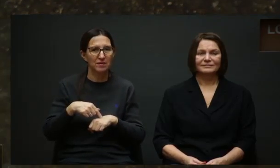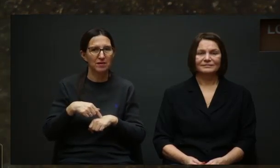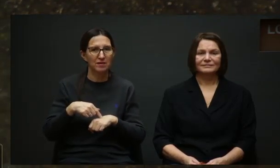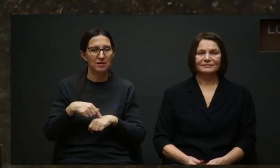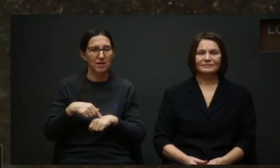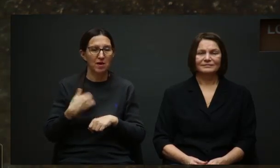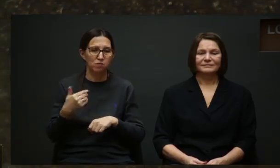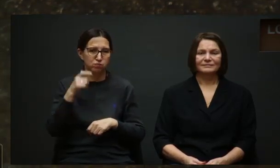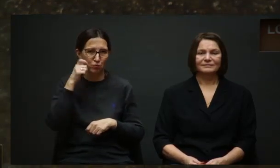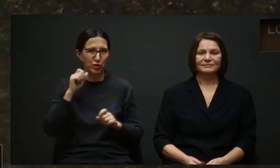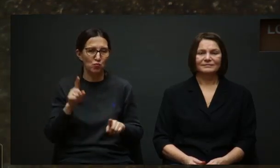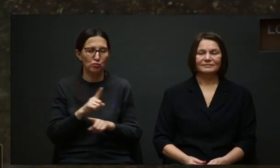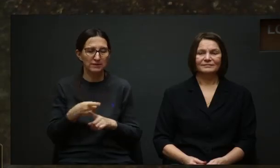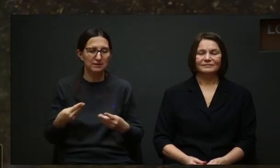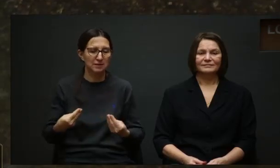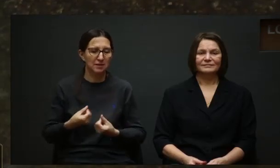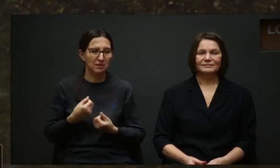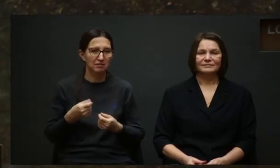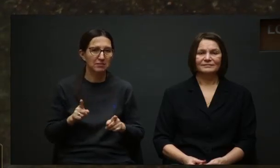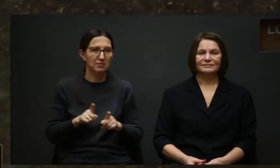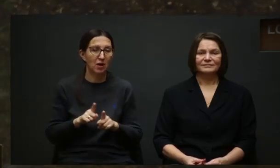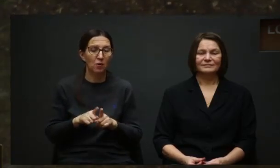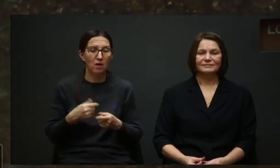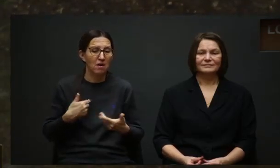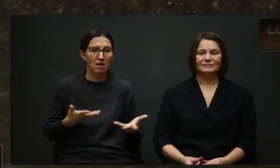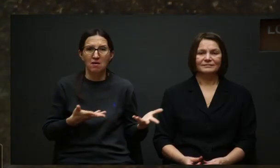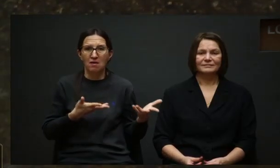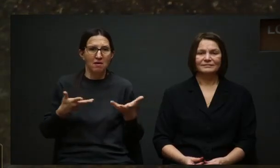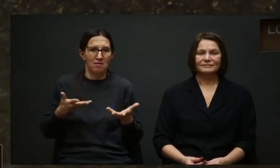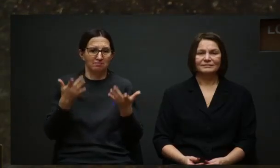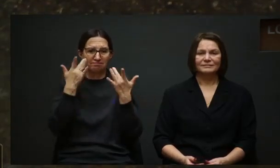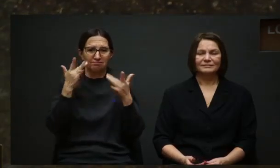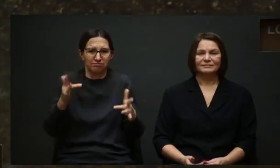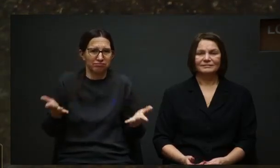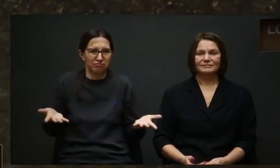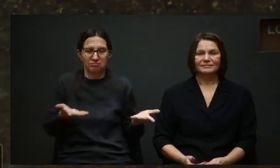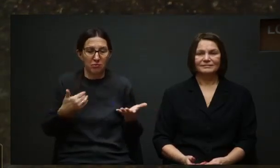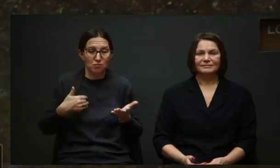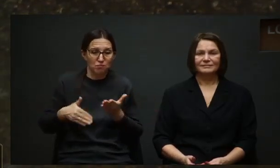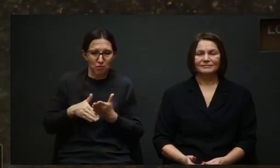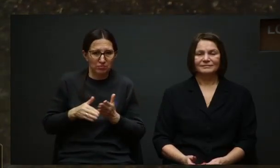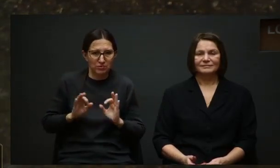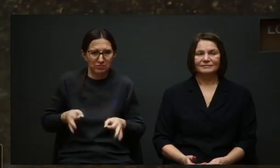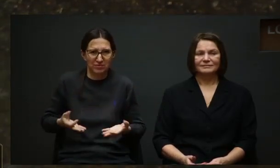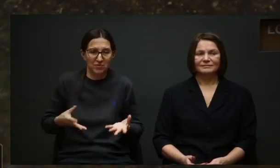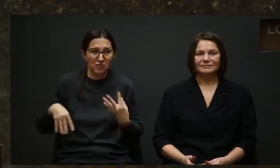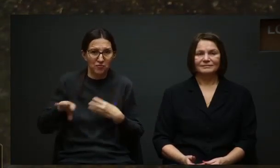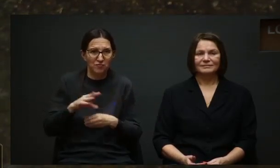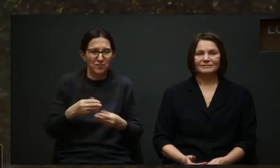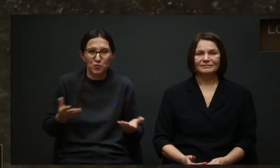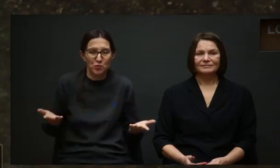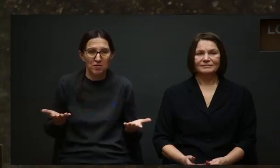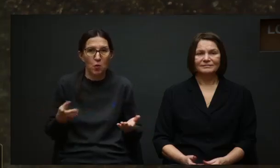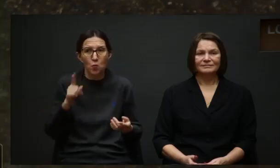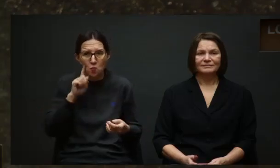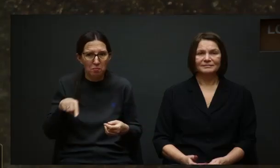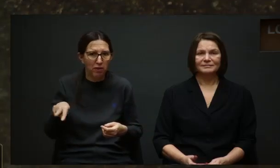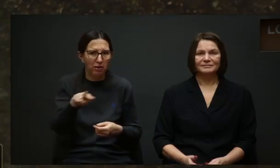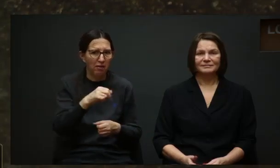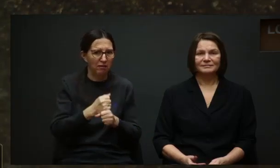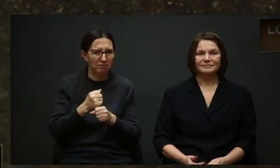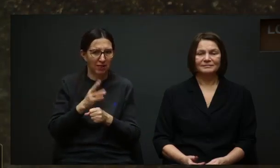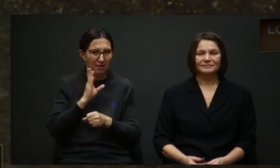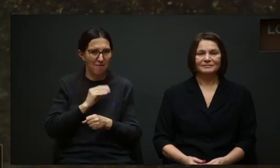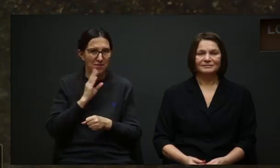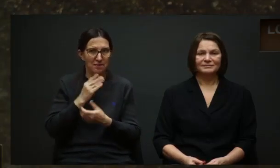от Пушкинского музея, это какой-то совершеннейшей беспомощности. Ну, как-то вот тут люди вот как-то все умели делать, а я